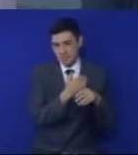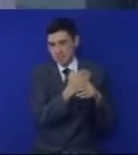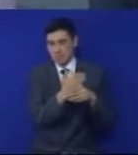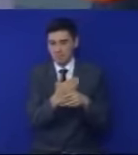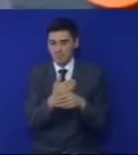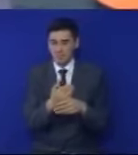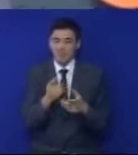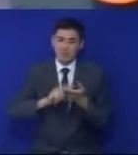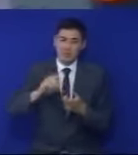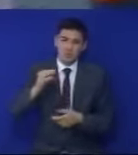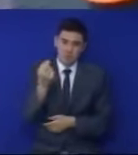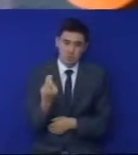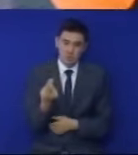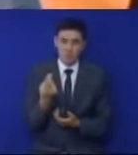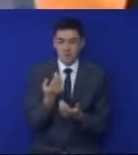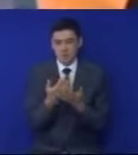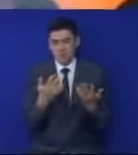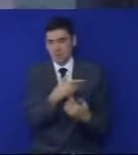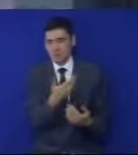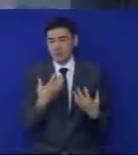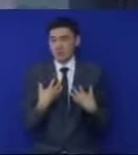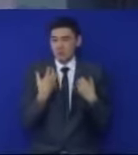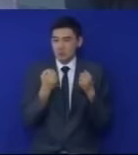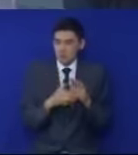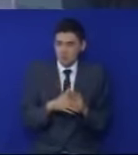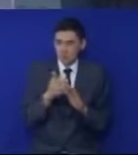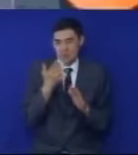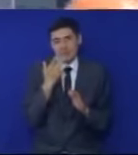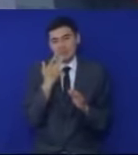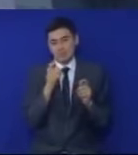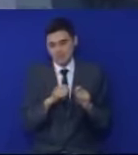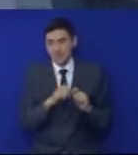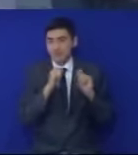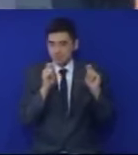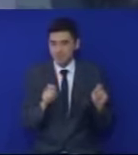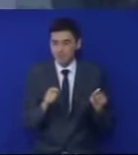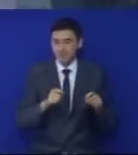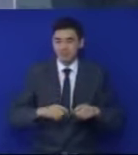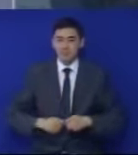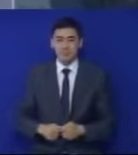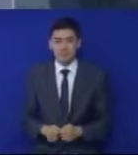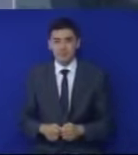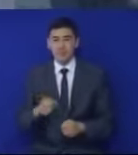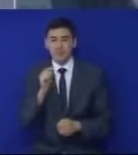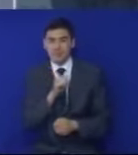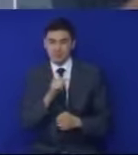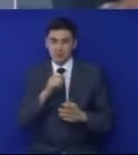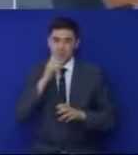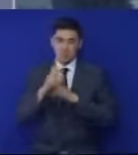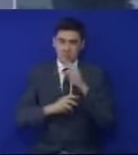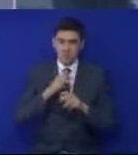жан жақты әлеуметтік сауықтыру мақсатында осы құрылған қор. Бұл халықаралық